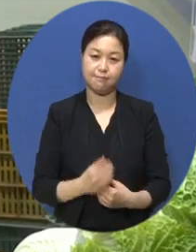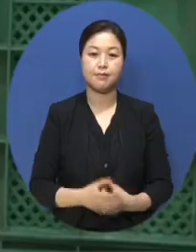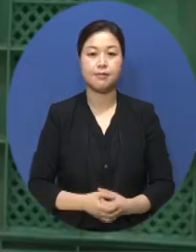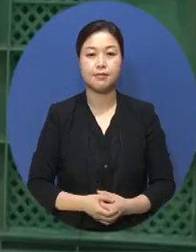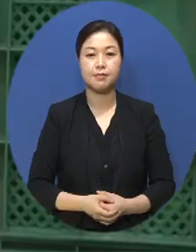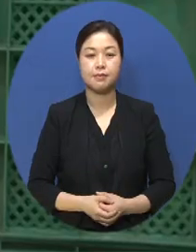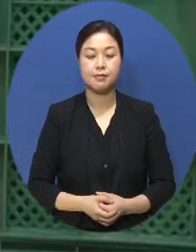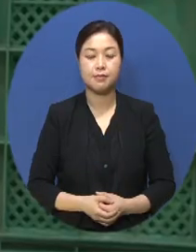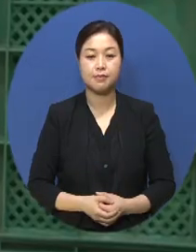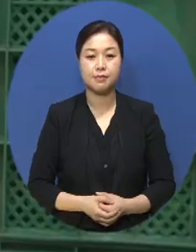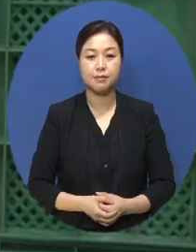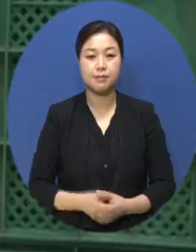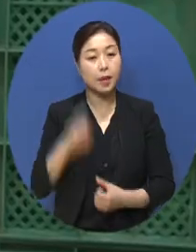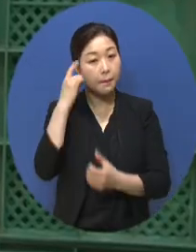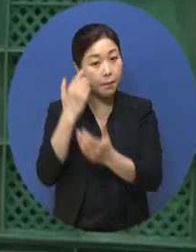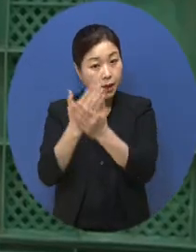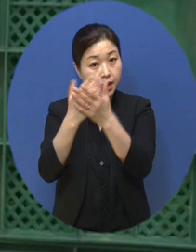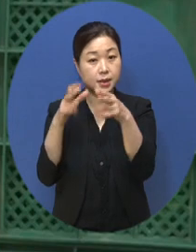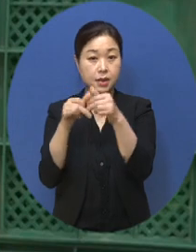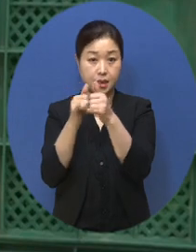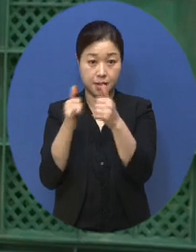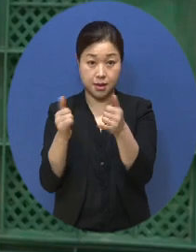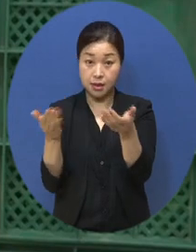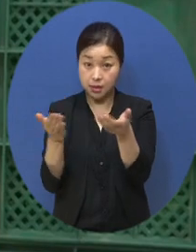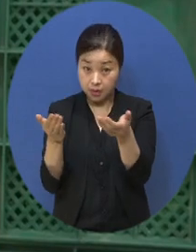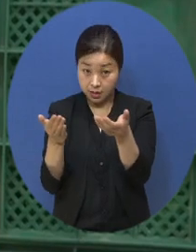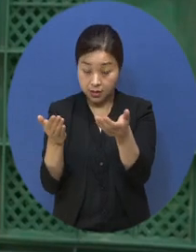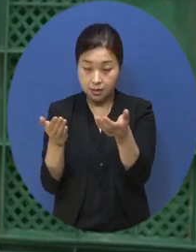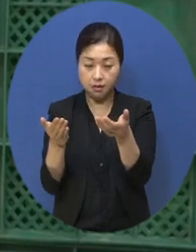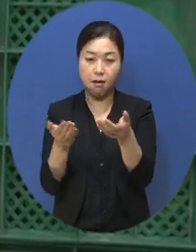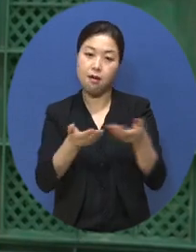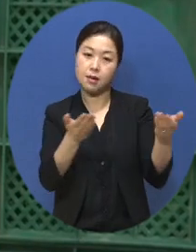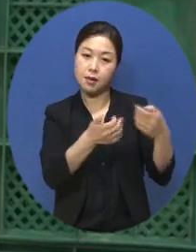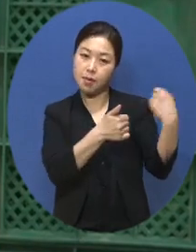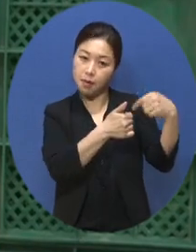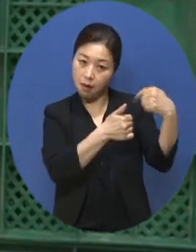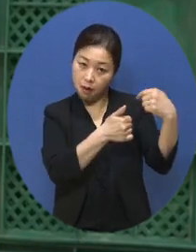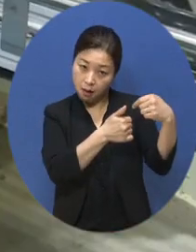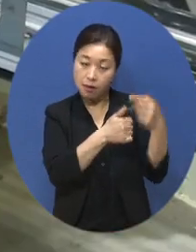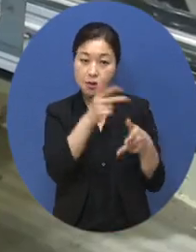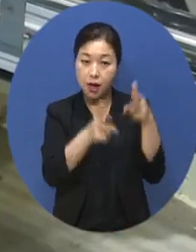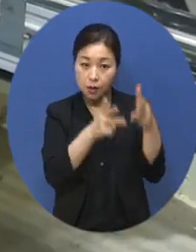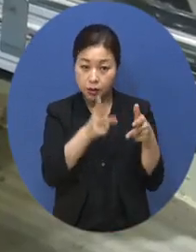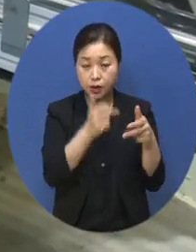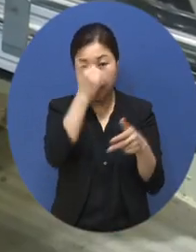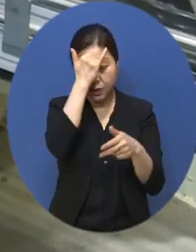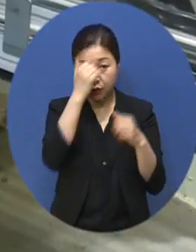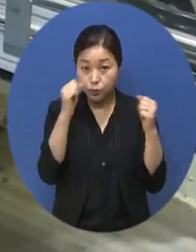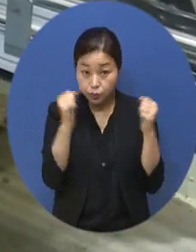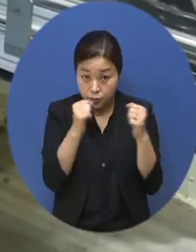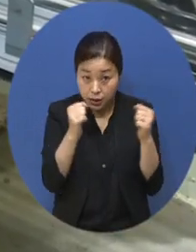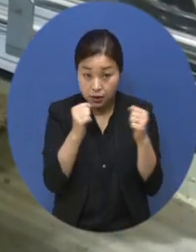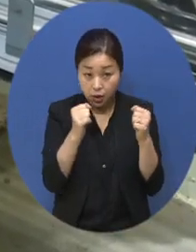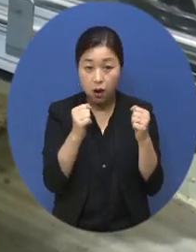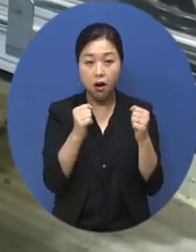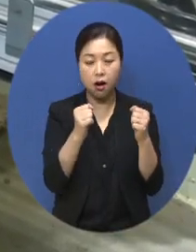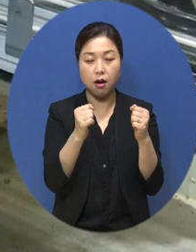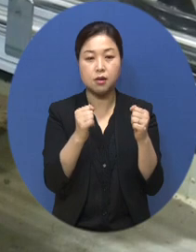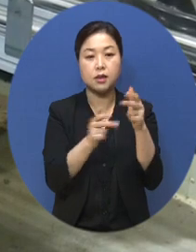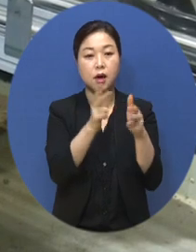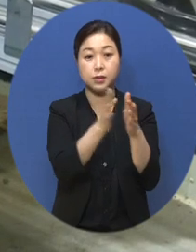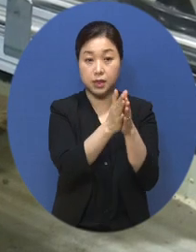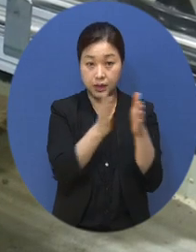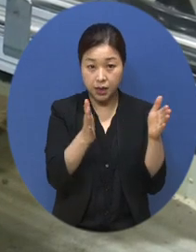좋습니다. 발달장애인 근로자 직무지도원 파견시범 사업은 충청북도에서 추진하고 충주시